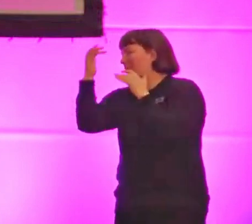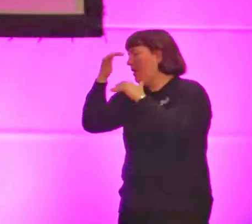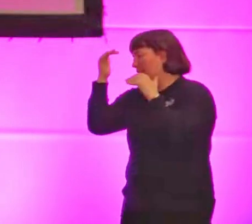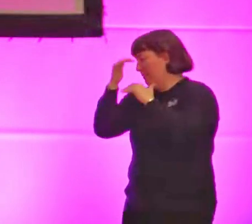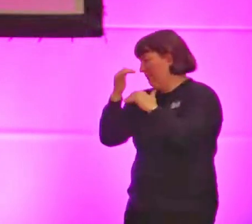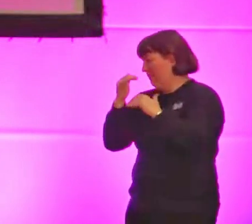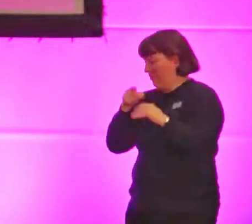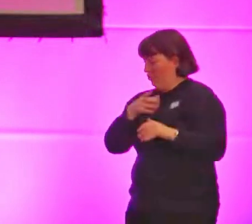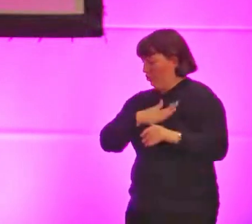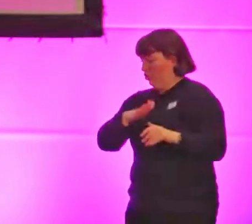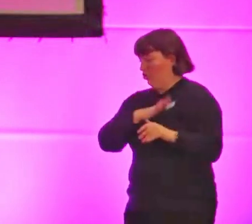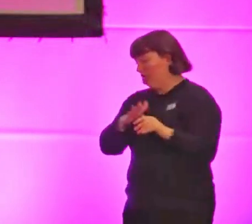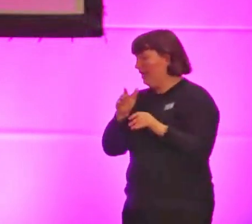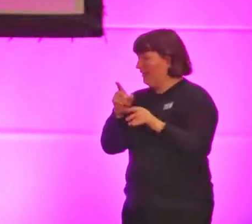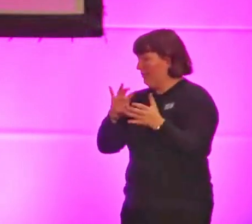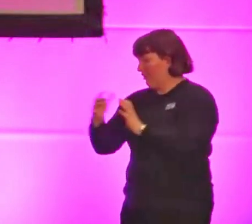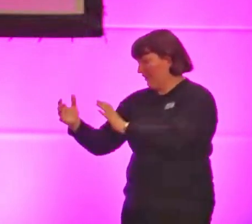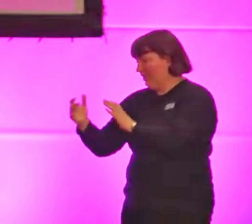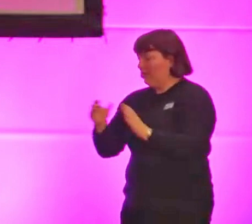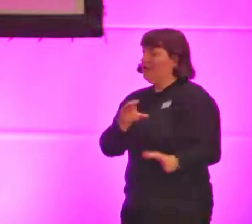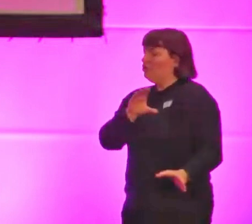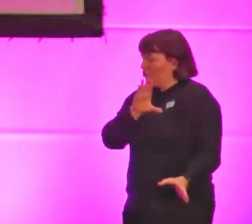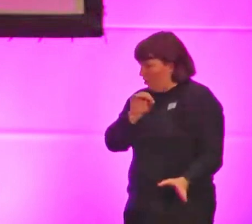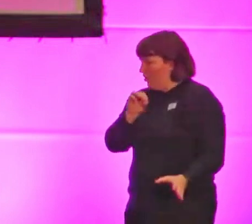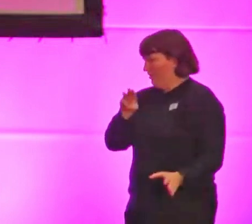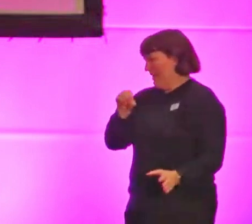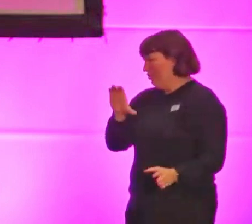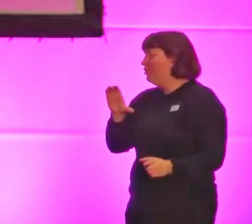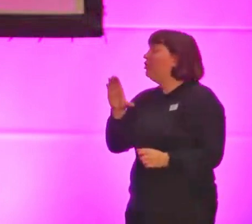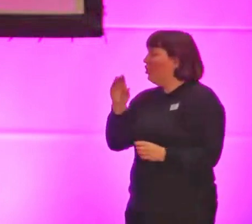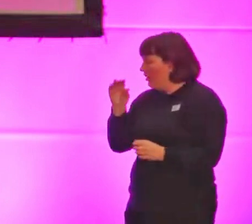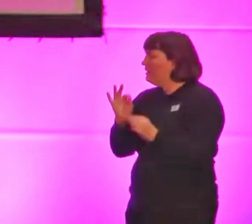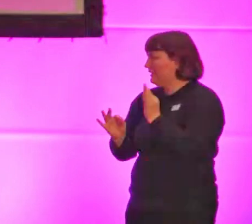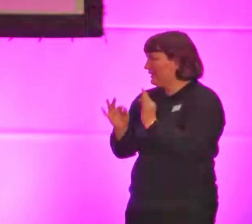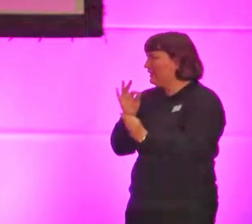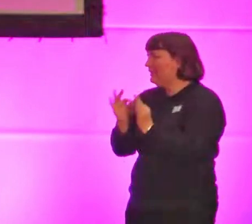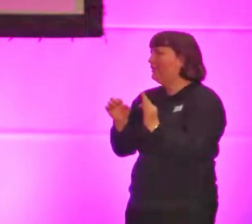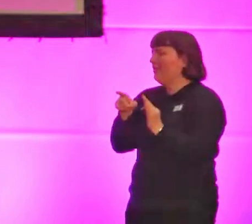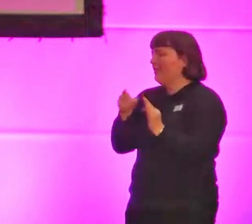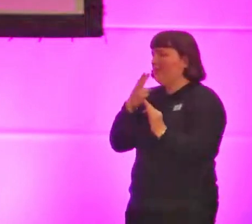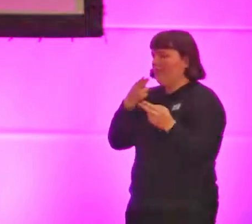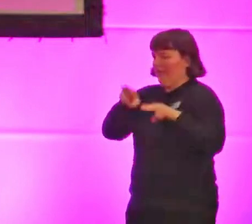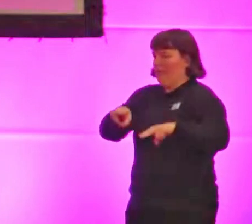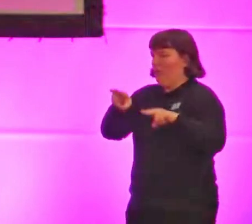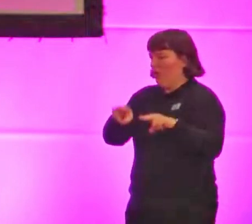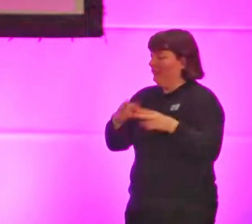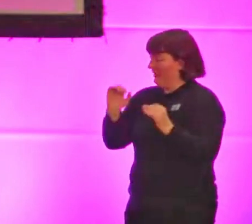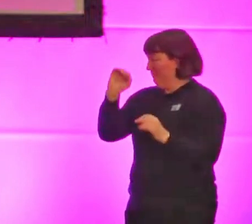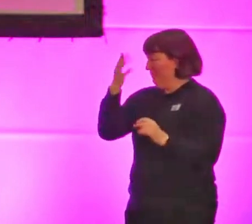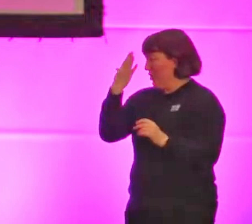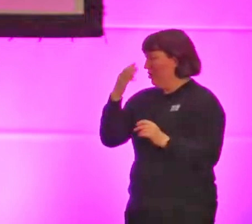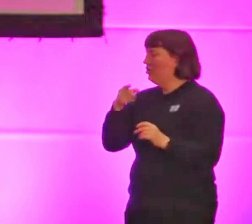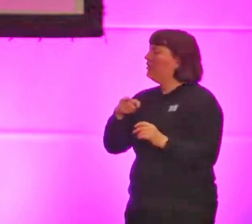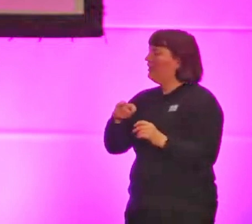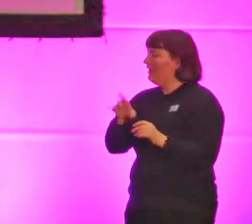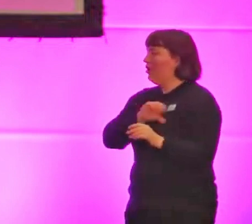tyckte du då, i hela den ja. Där. Ja, och då var ju den här advokatens syr, han var ju så smart. Så han